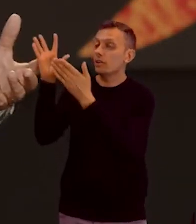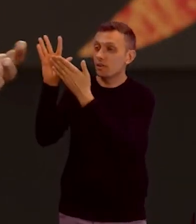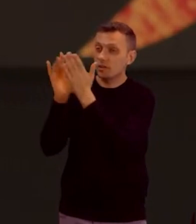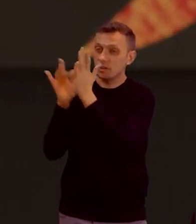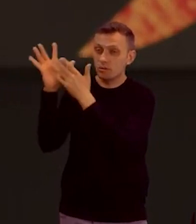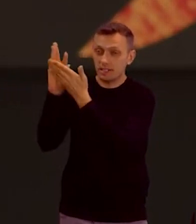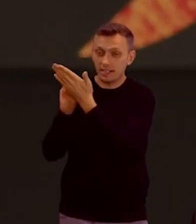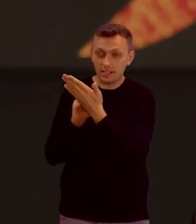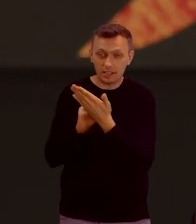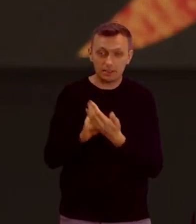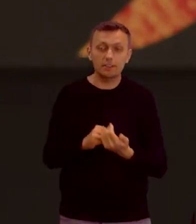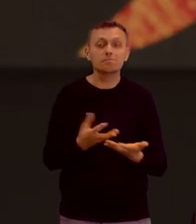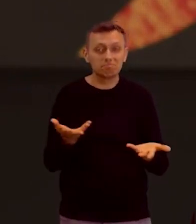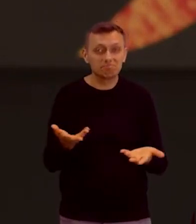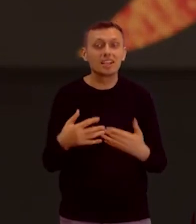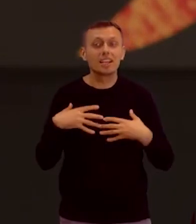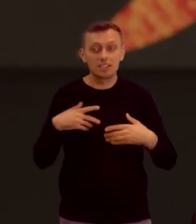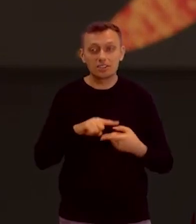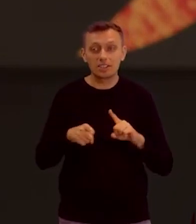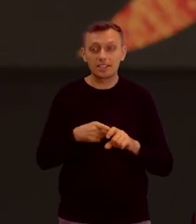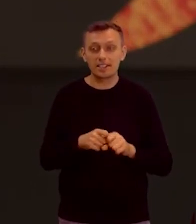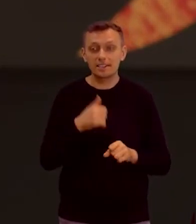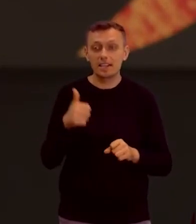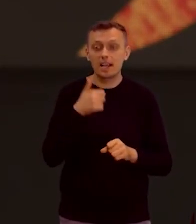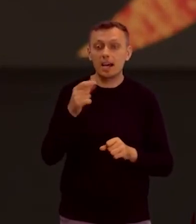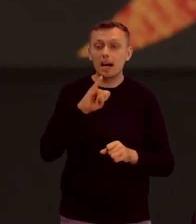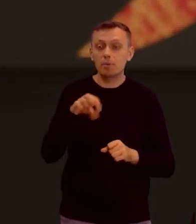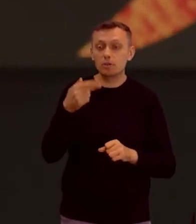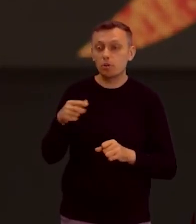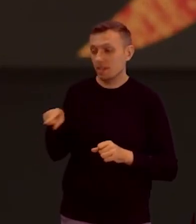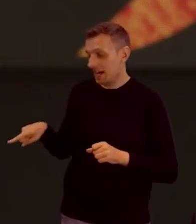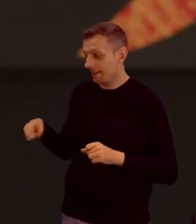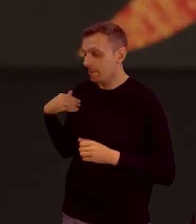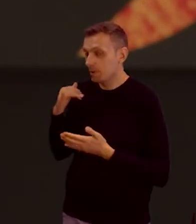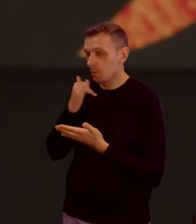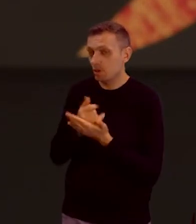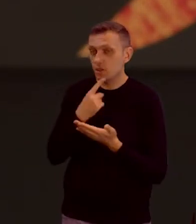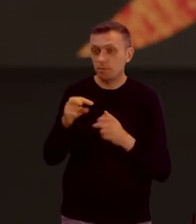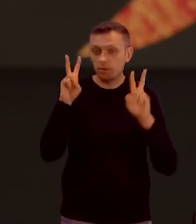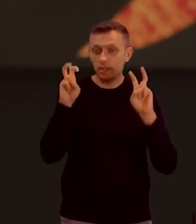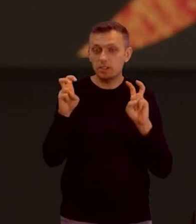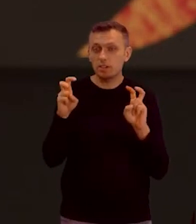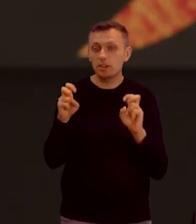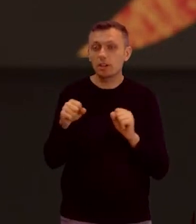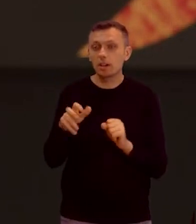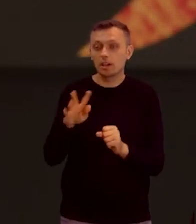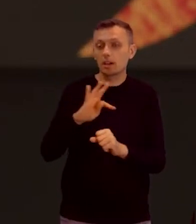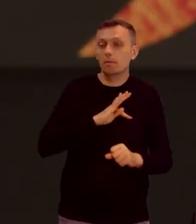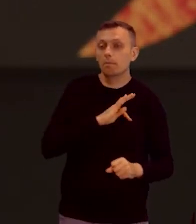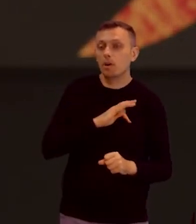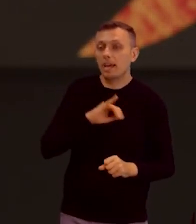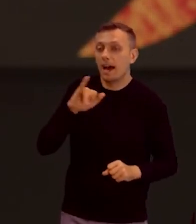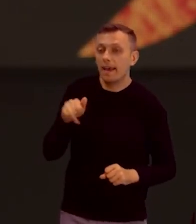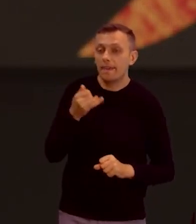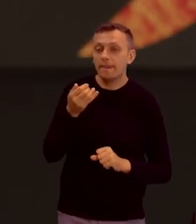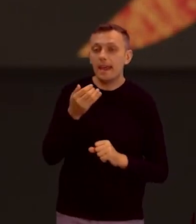w liście swoim powiedział: nie mam większej radości niż wiadomość, że moje dzieci chodzą w